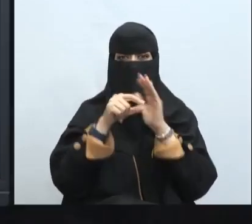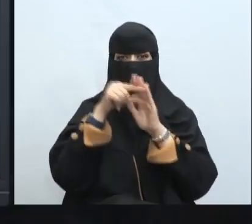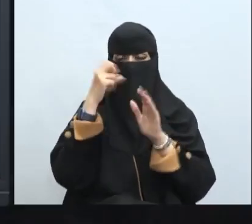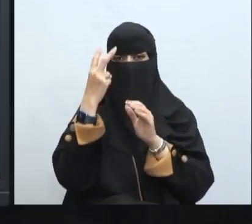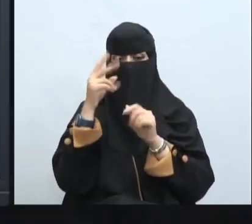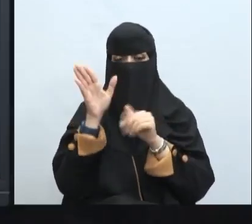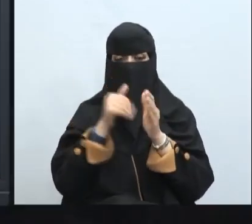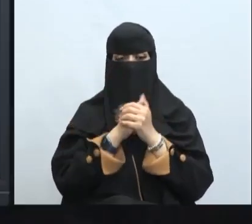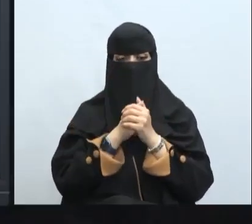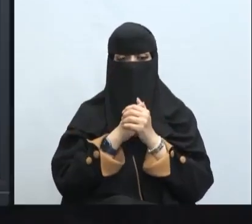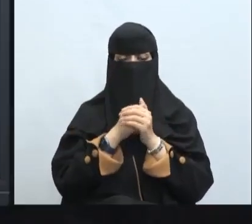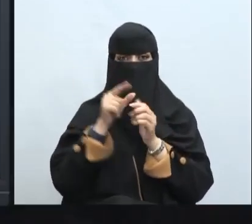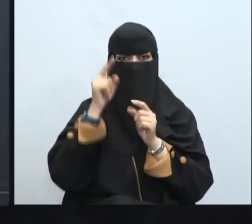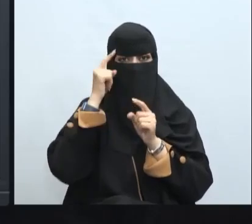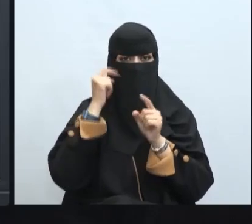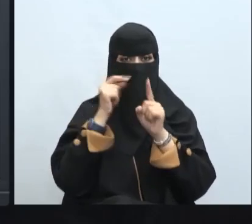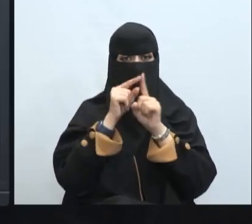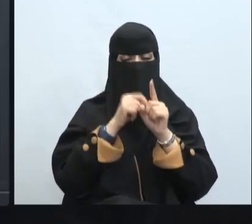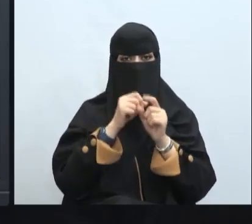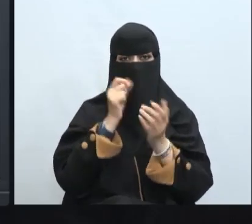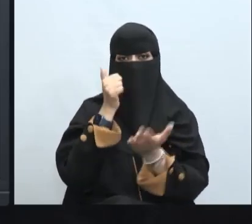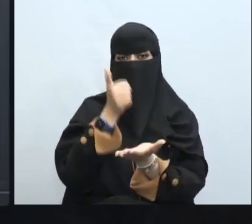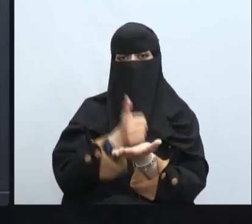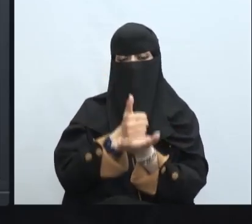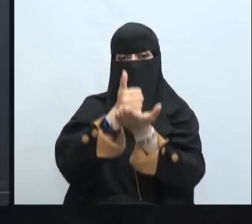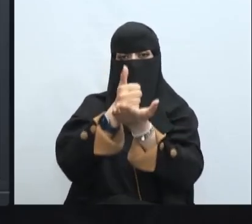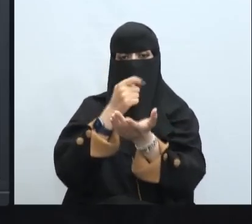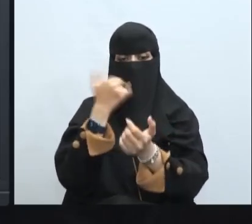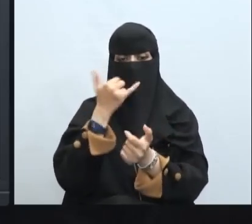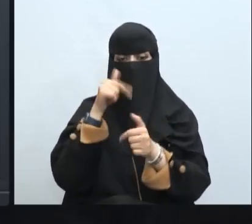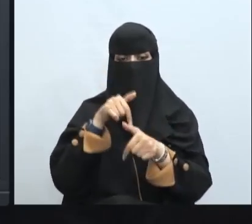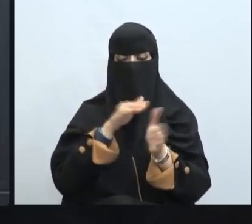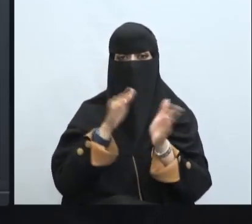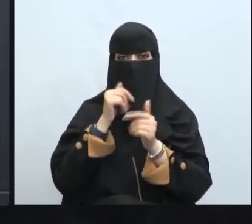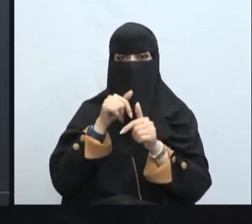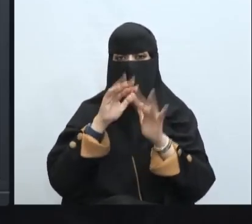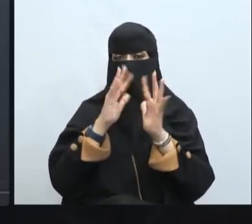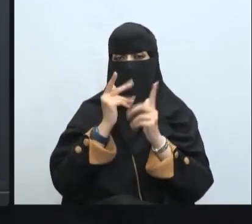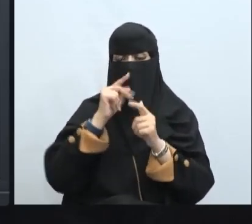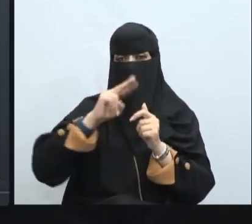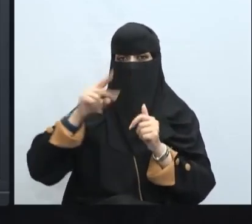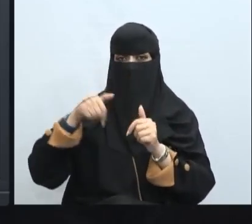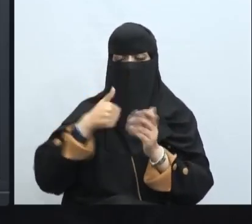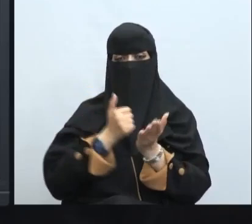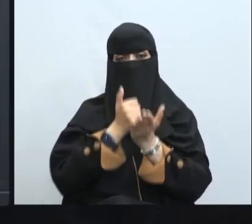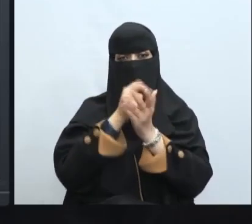لدينا درسين فيها مفهوم التطوع واهميته اشكال التطوع وبرامجهم